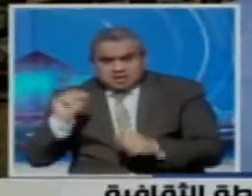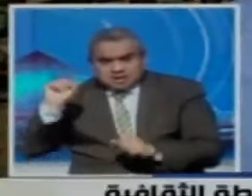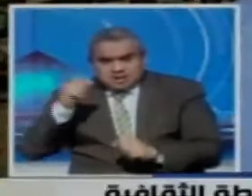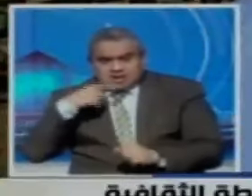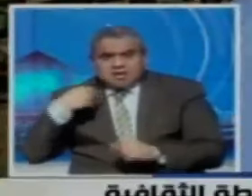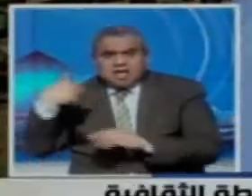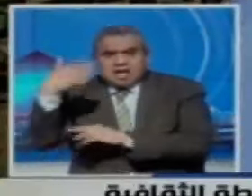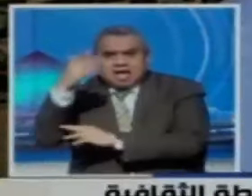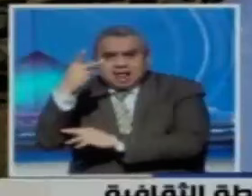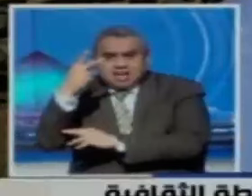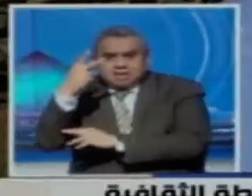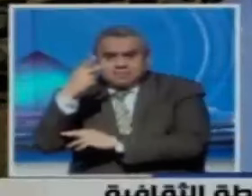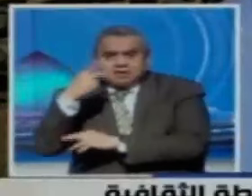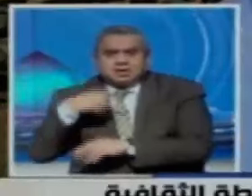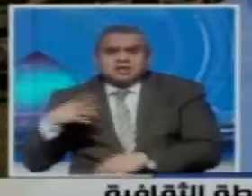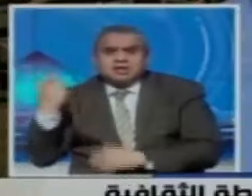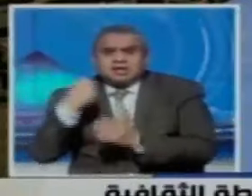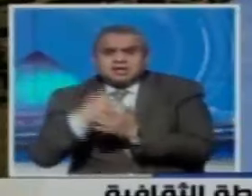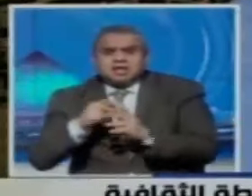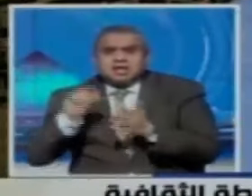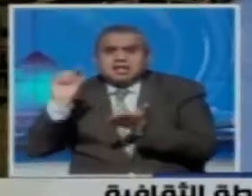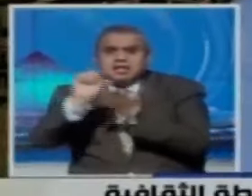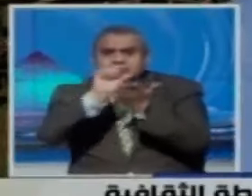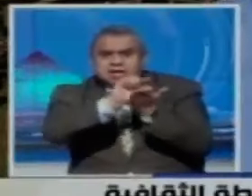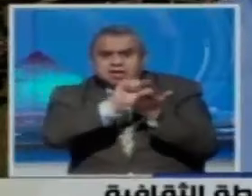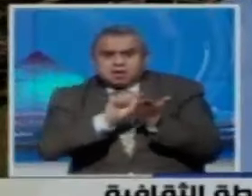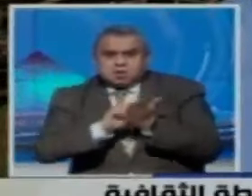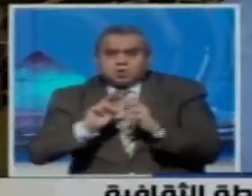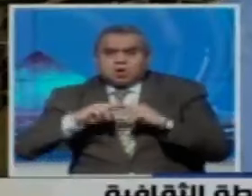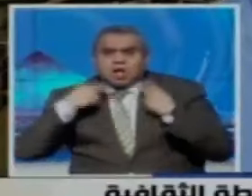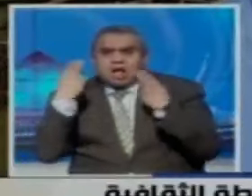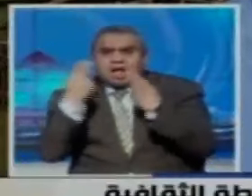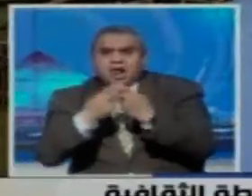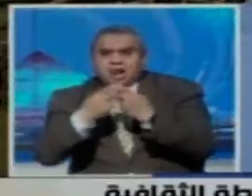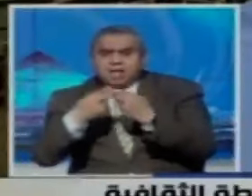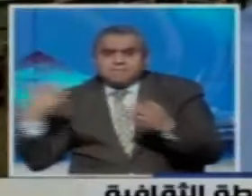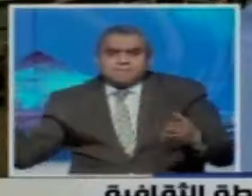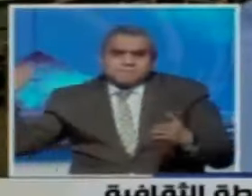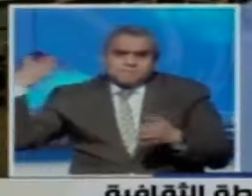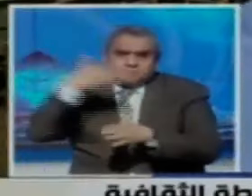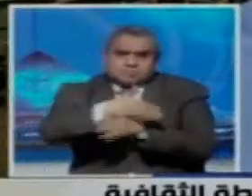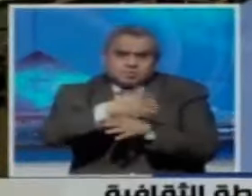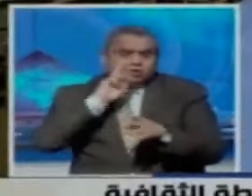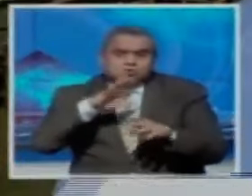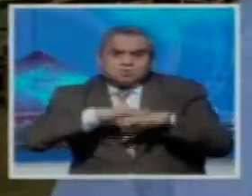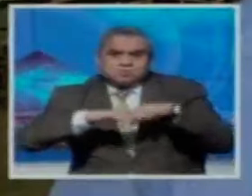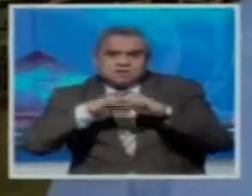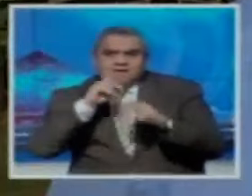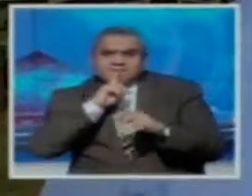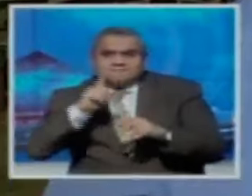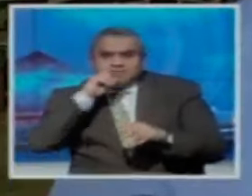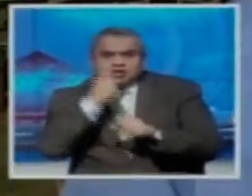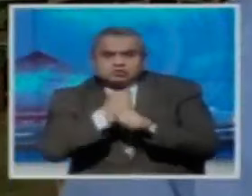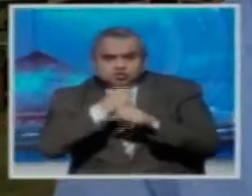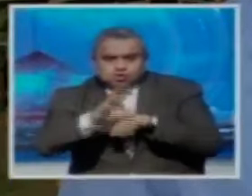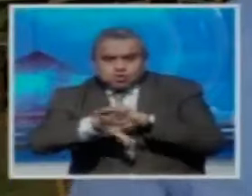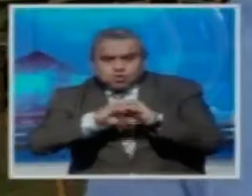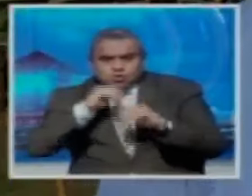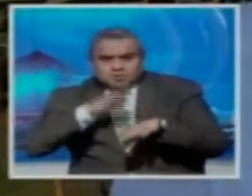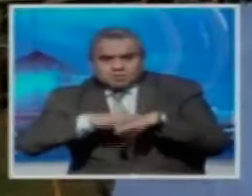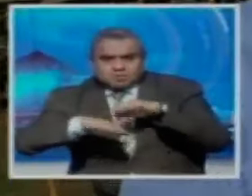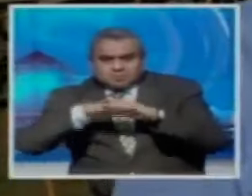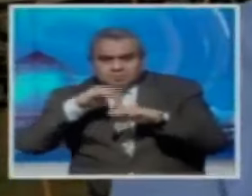بيجي لنا من كل دول العالم ان هو بيخش يشوف التراث بتاعنا والشغل الحرفي بتاعنا. لا، حاجه جميله جدا